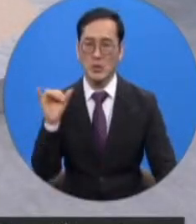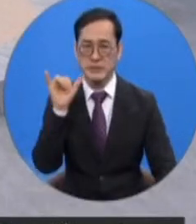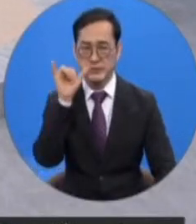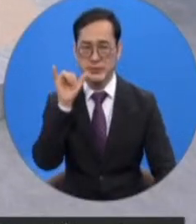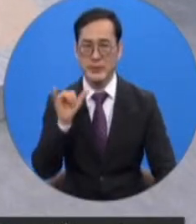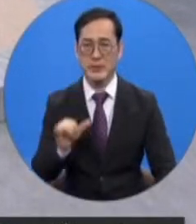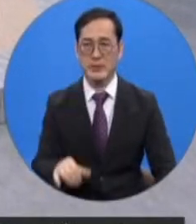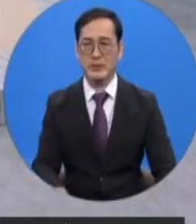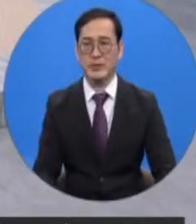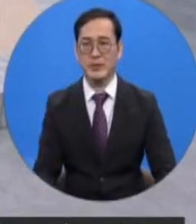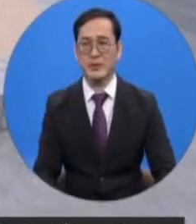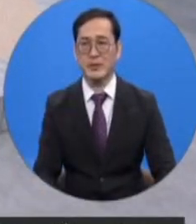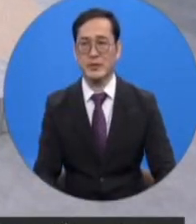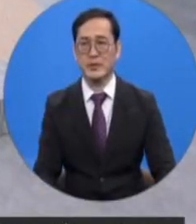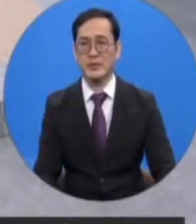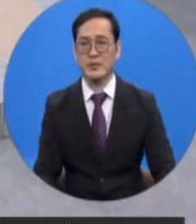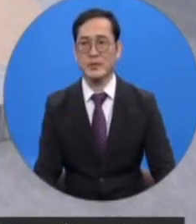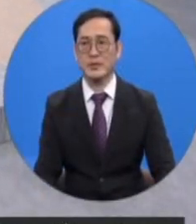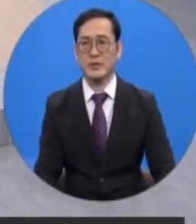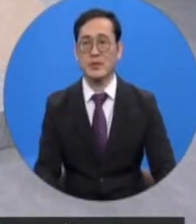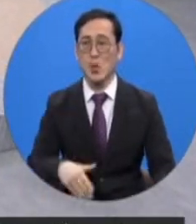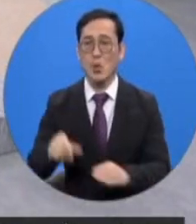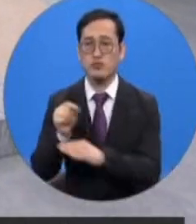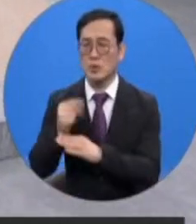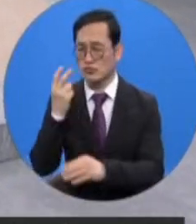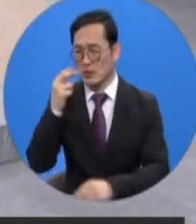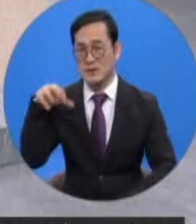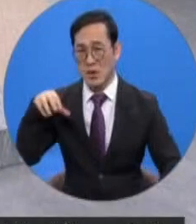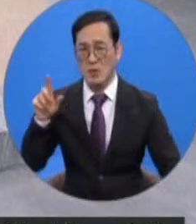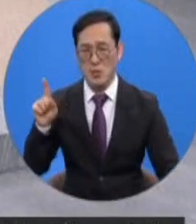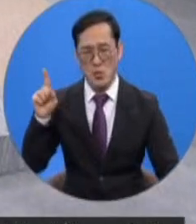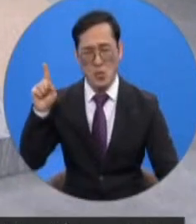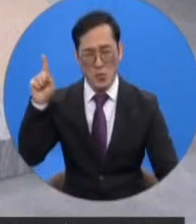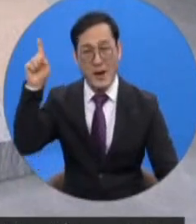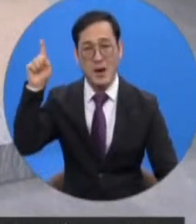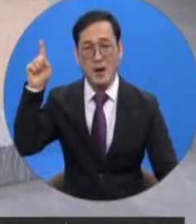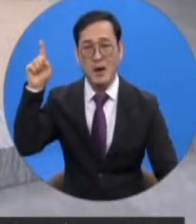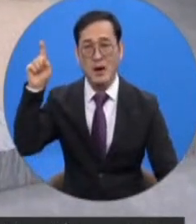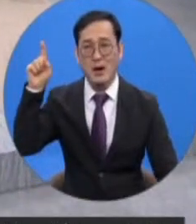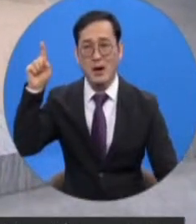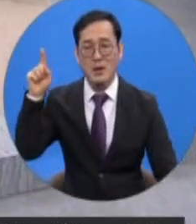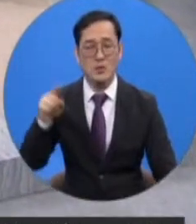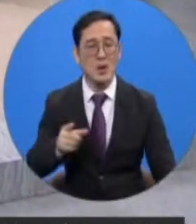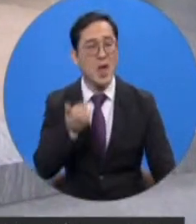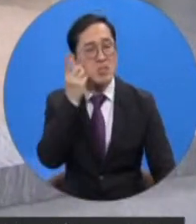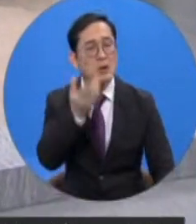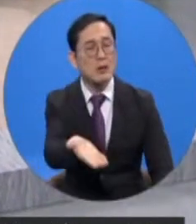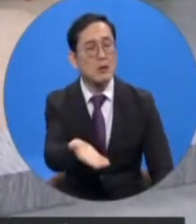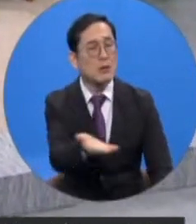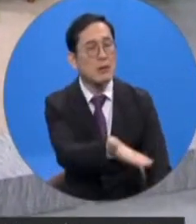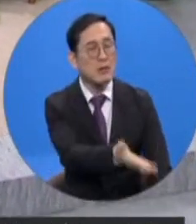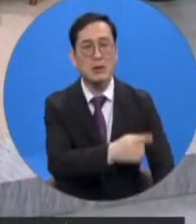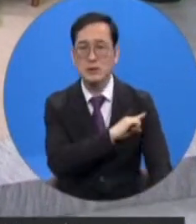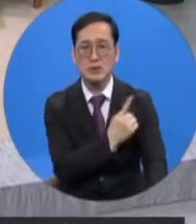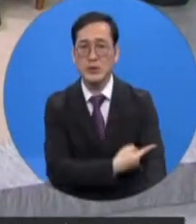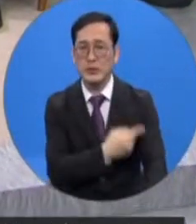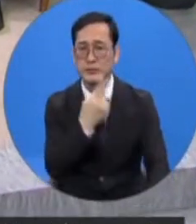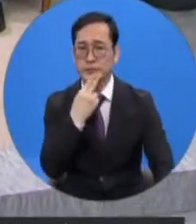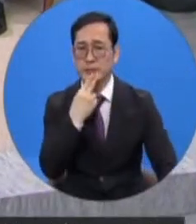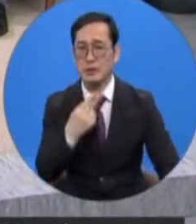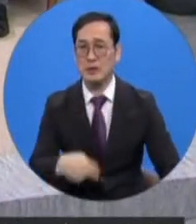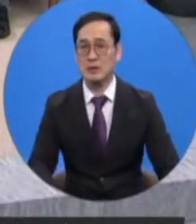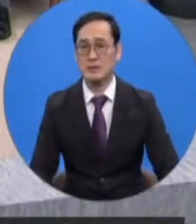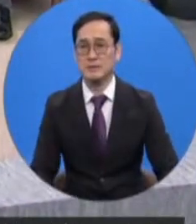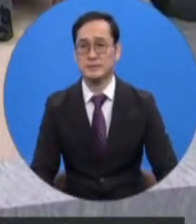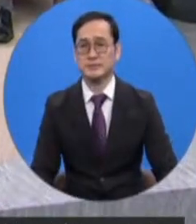일단 아무리 높은 공수처 검사님이라 하더라도 아무 사람한테 휴대전화 내놔라고 할 수 없는 거죠. 아니